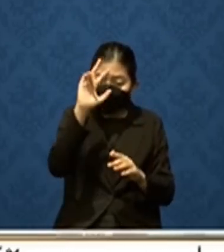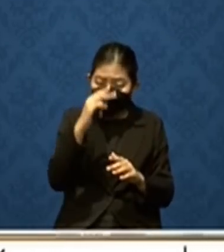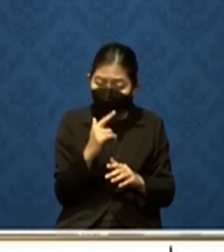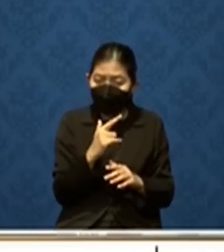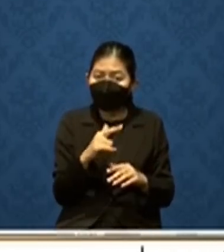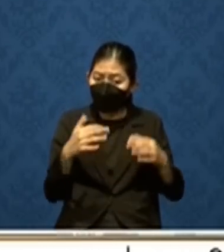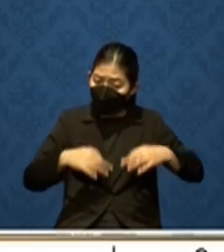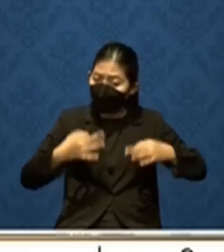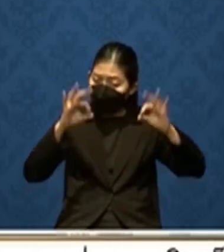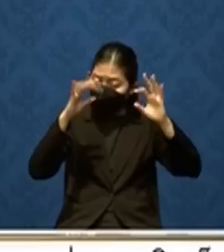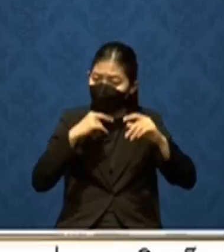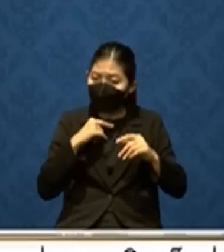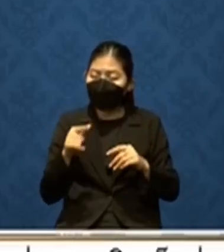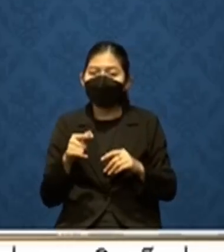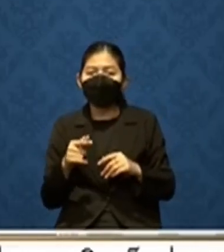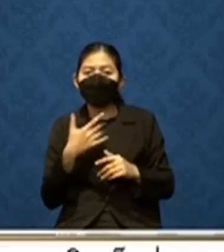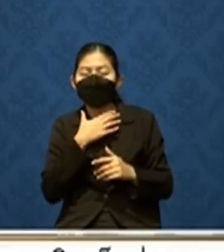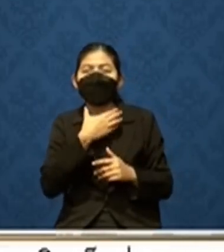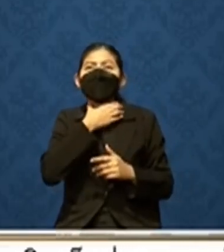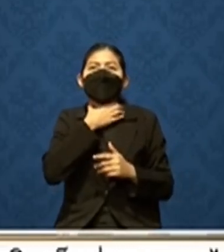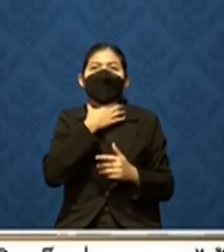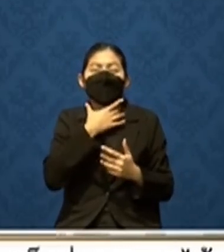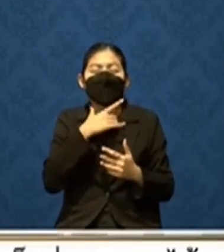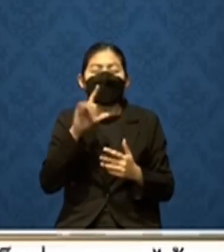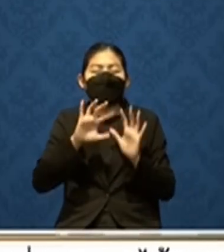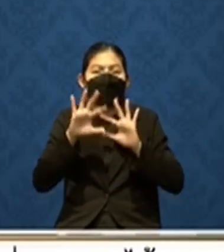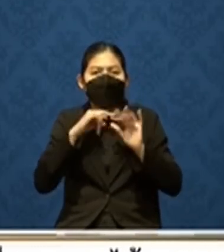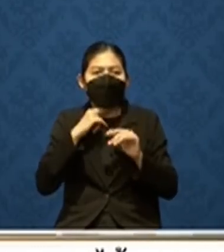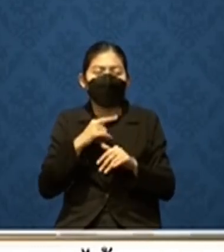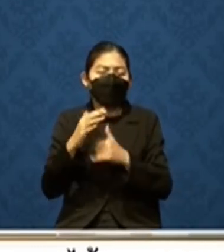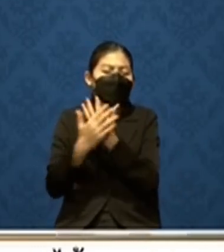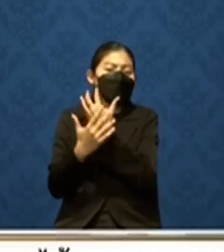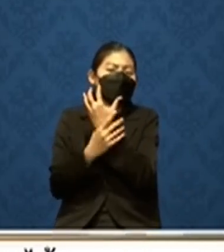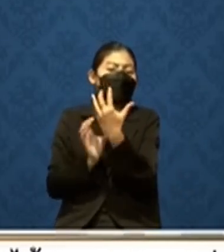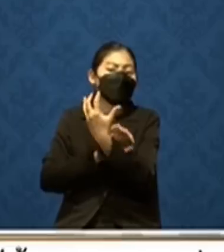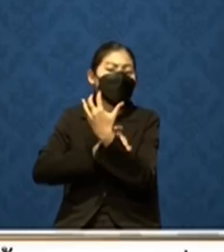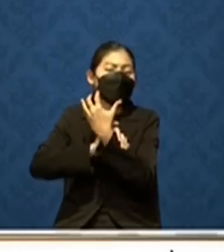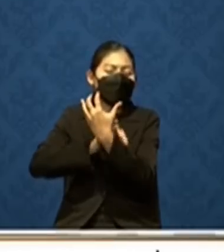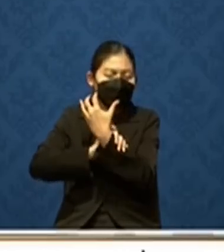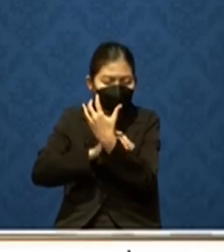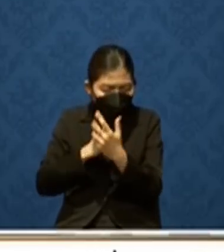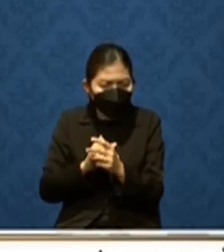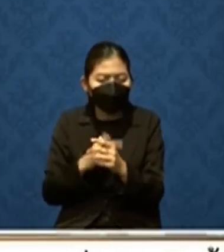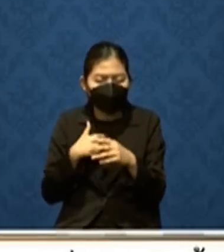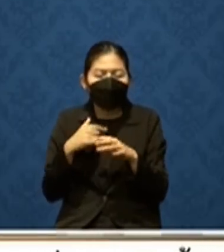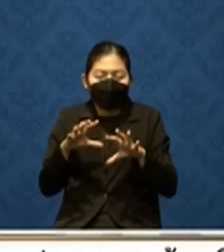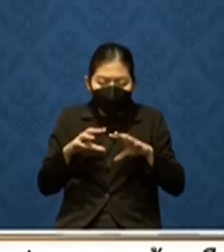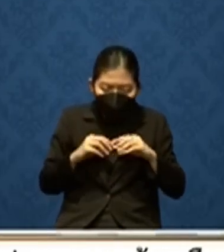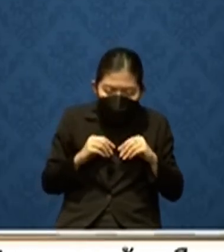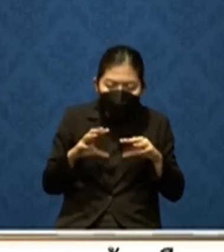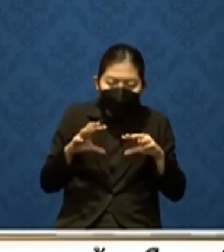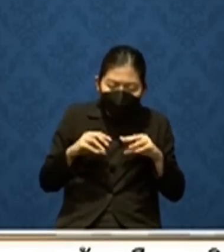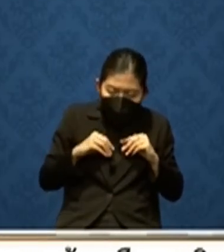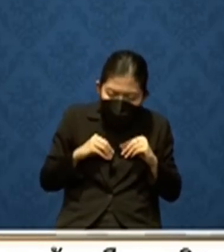ท่านก็ยอมถูกบีบคอครับเป็นผู้นำที่ยิ่งใหญ่แต่ถูกบีบคอถูกเรียกค่าไถ่อยู่ตลอดเวลายอมรับ